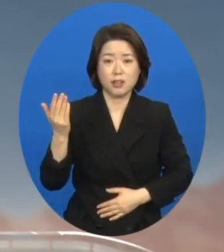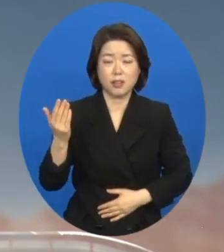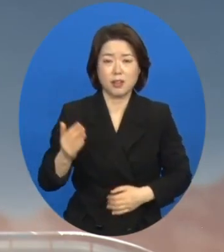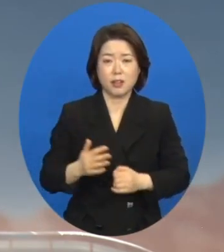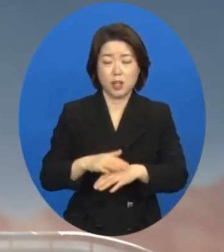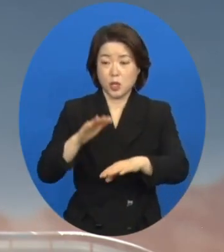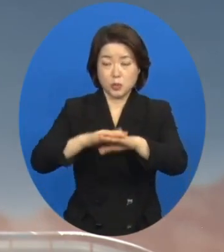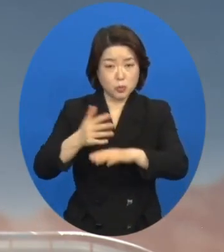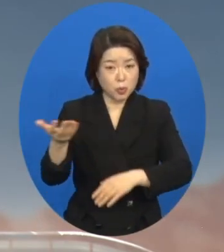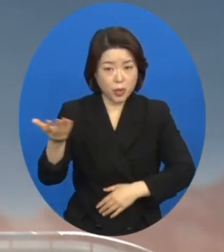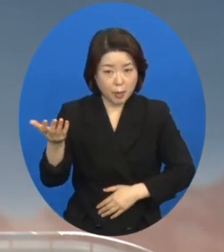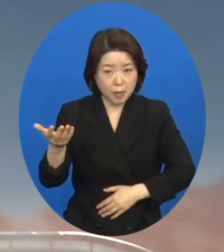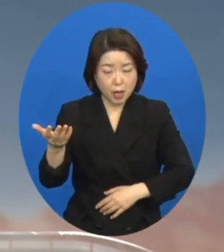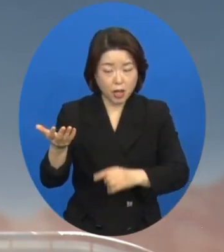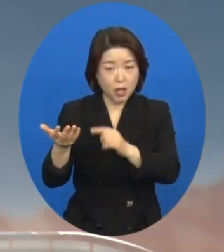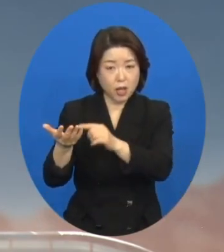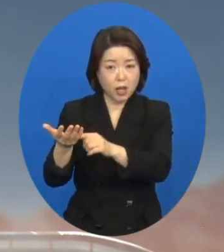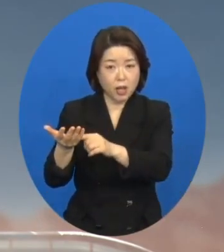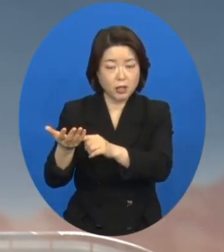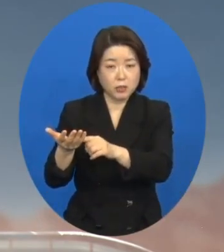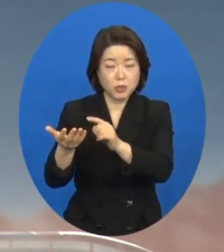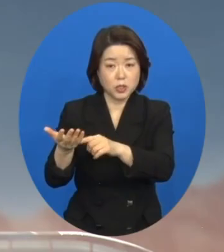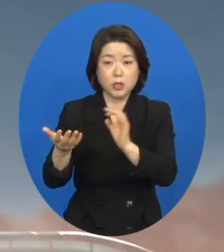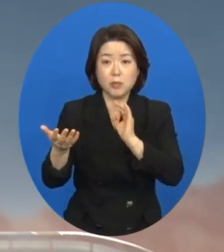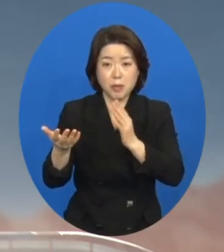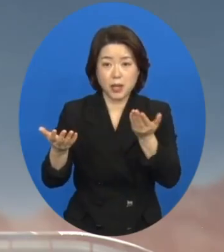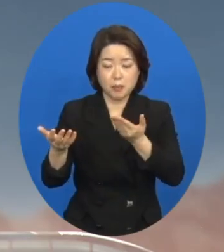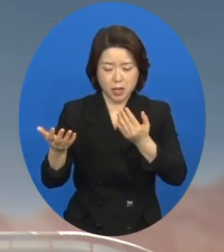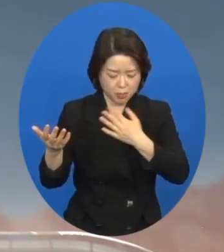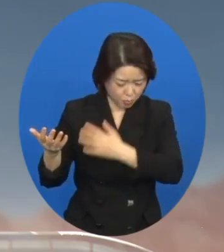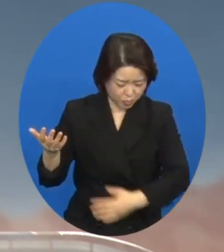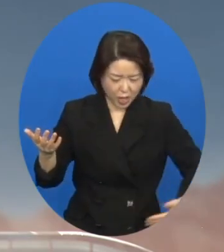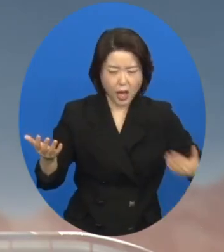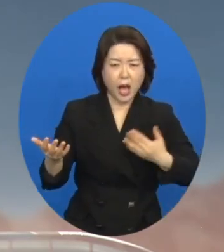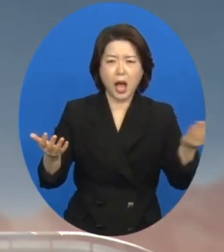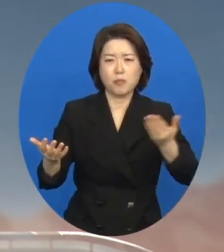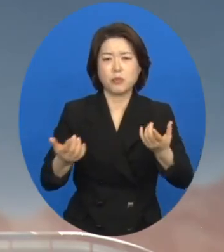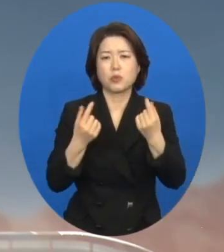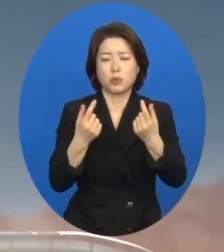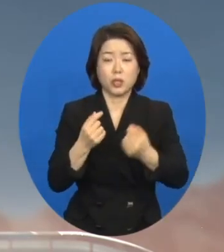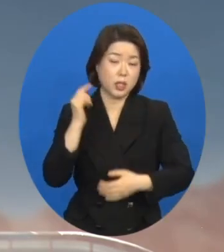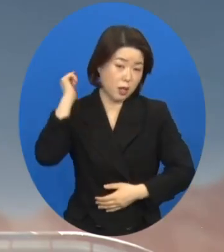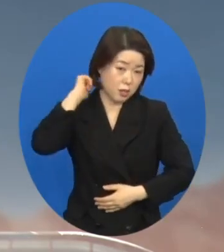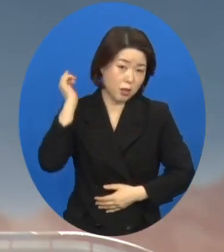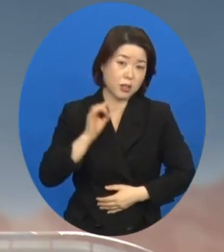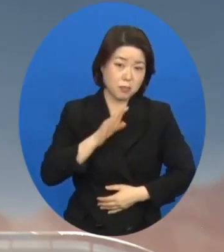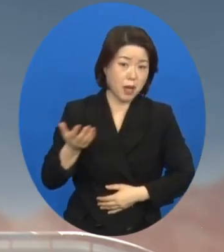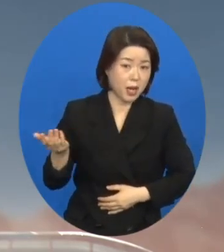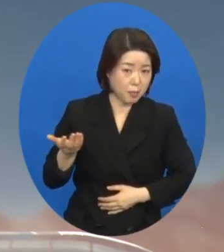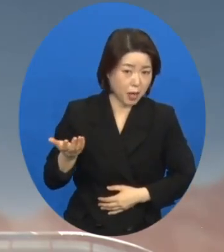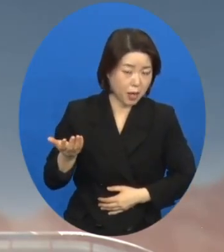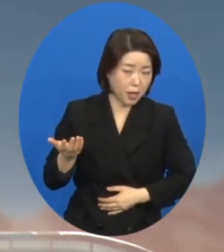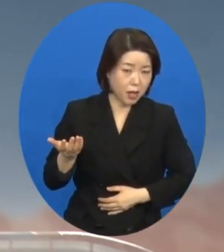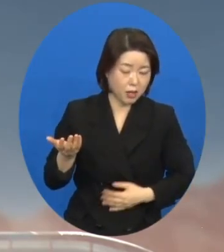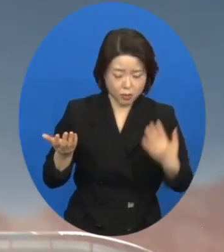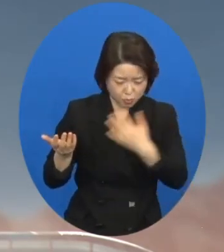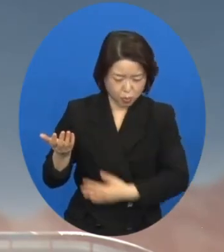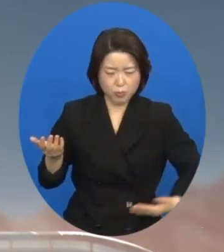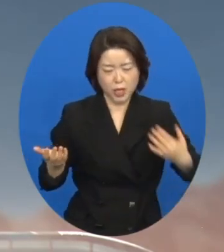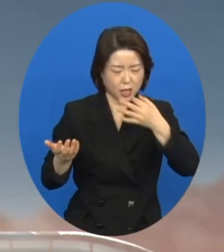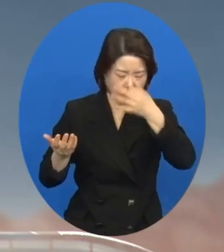손이 아프면 손만 아픕니까? 몸 전체가 아픈 거예요. 목이 아프면 목만 아파요? 몸 전체가 힘든